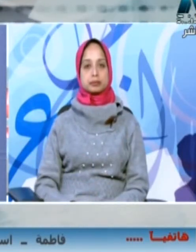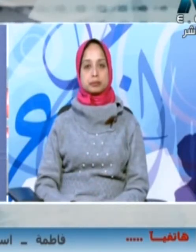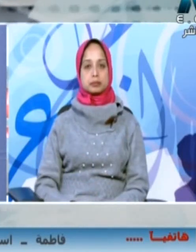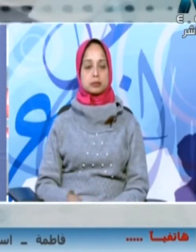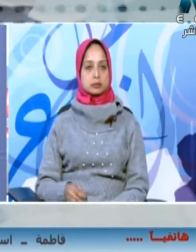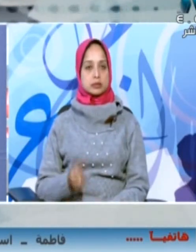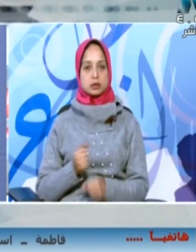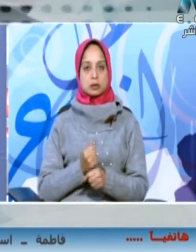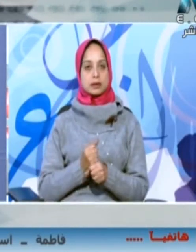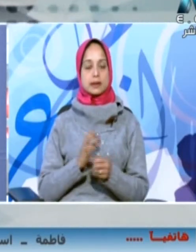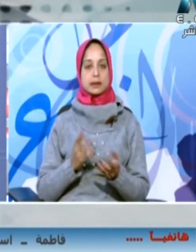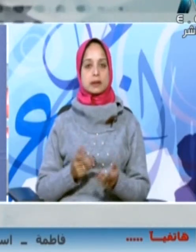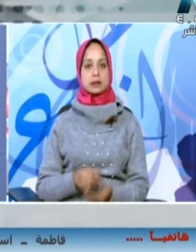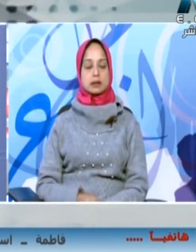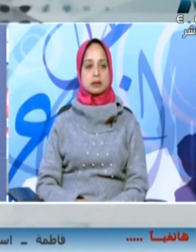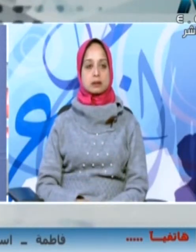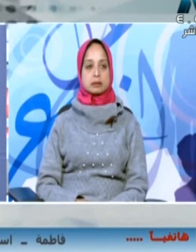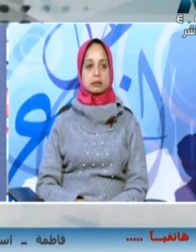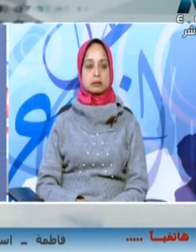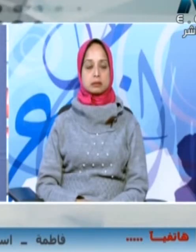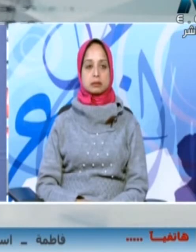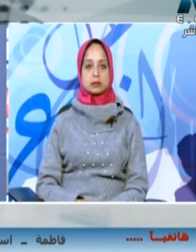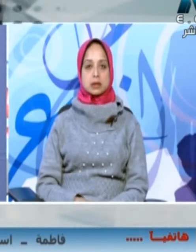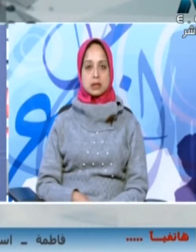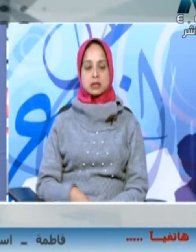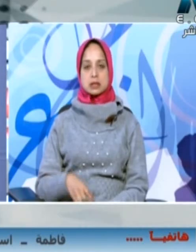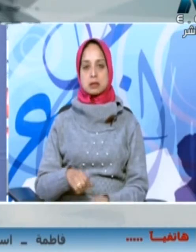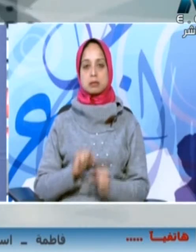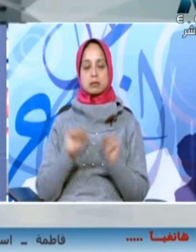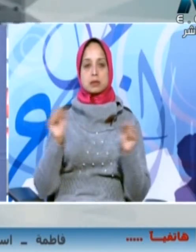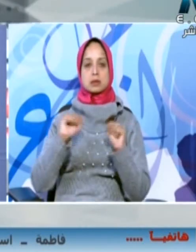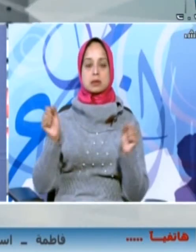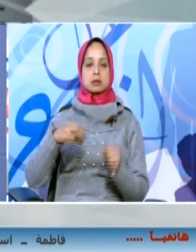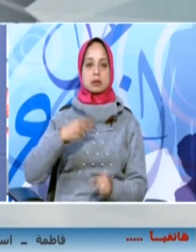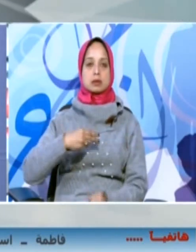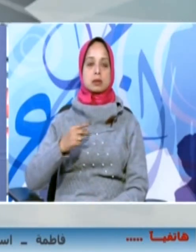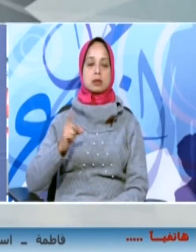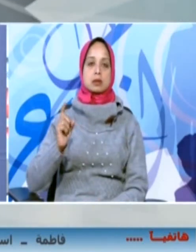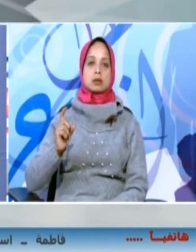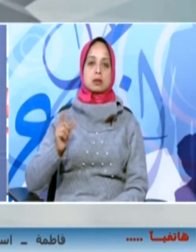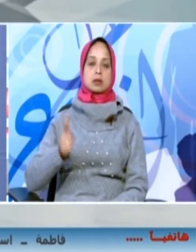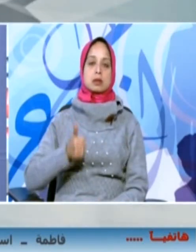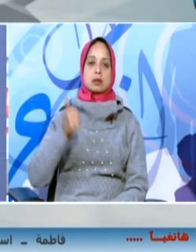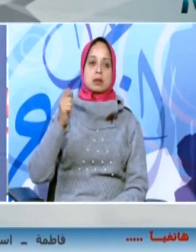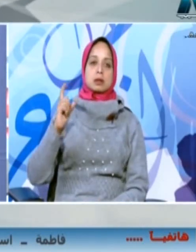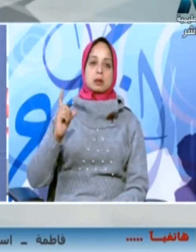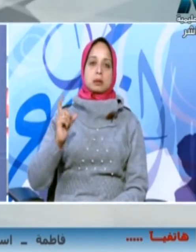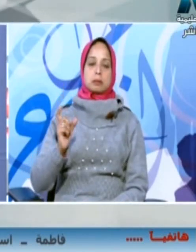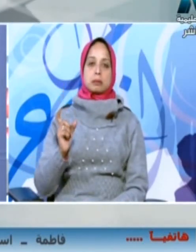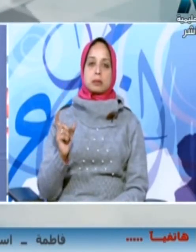بدأت سبتمبر 1880، طب ليه في مكتوب فبراير؟ سبتمبر ازاي؟